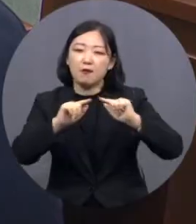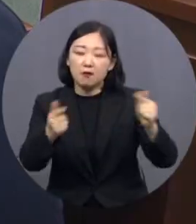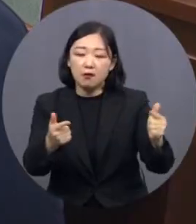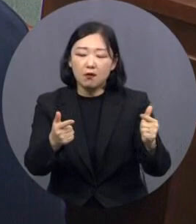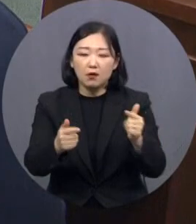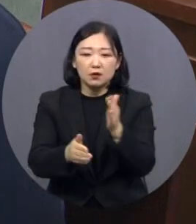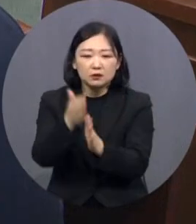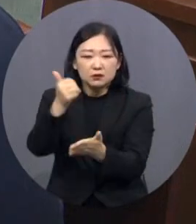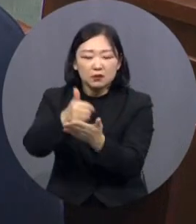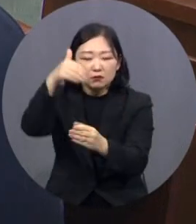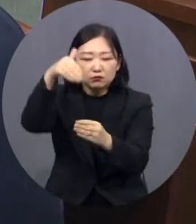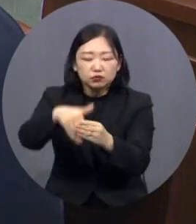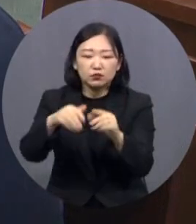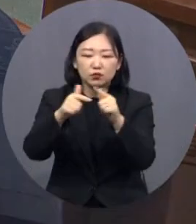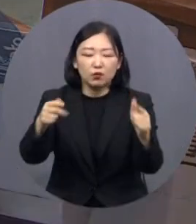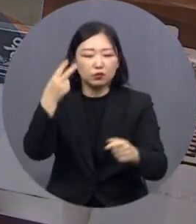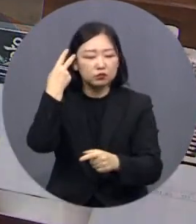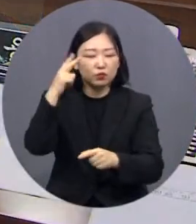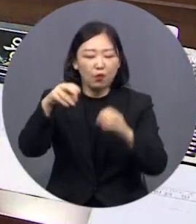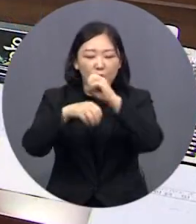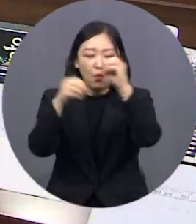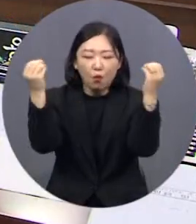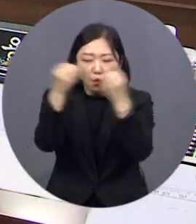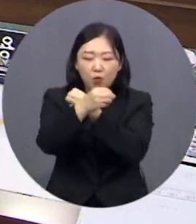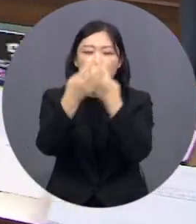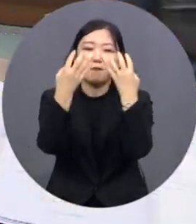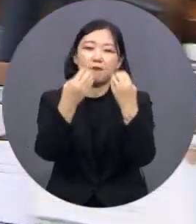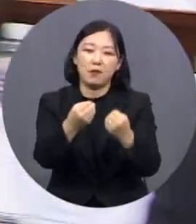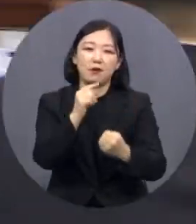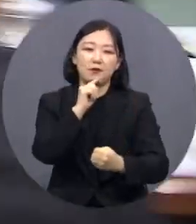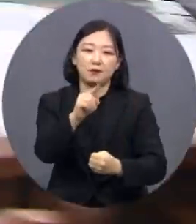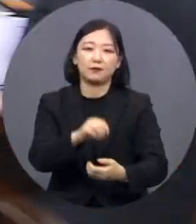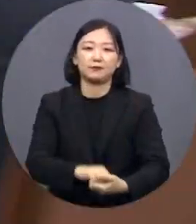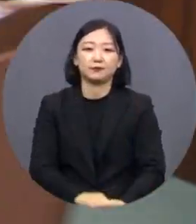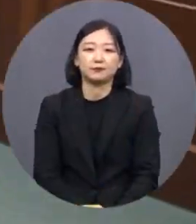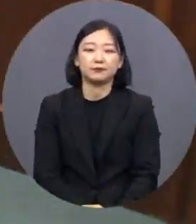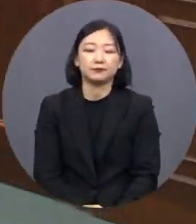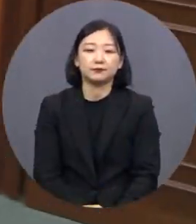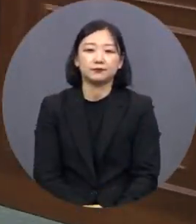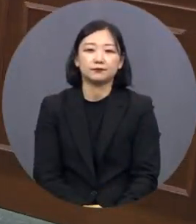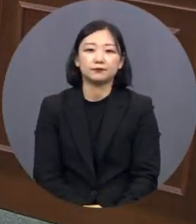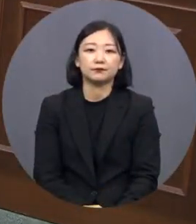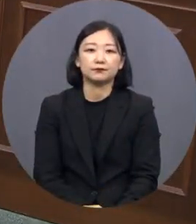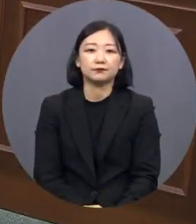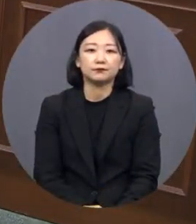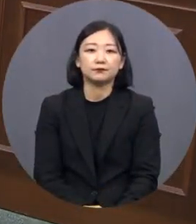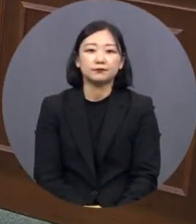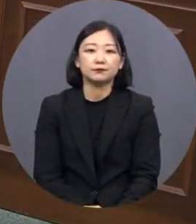시장 직선제 등으로 착각하는 경우가 많다는 지적도 잇따랐습니다. MBC 뉴스 박주연입니다.